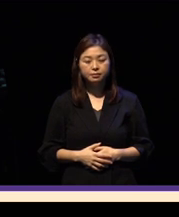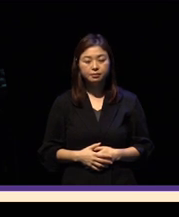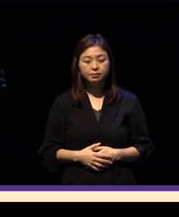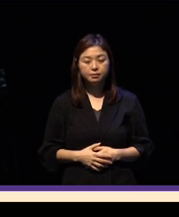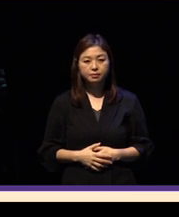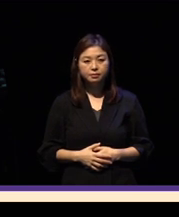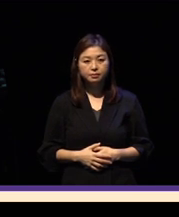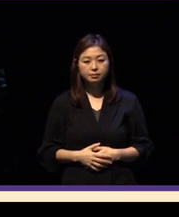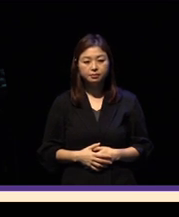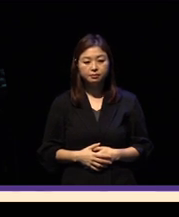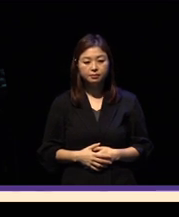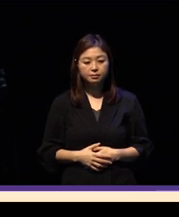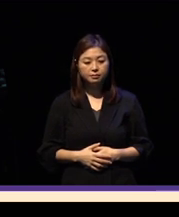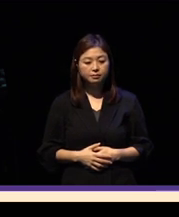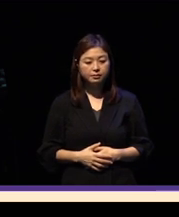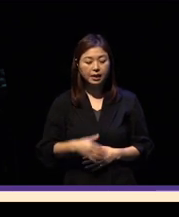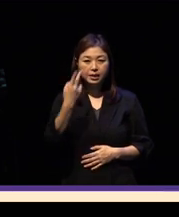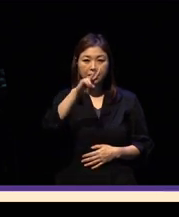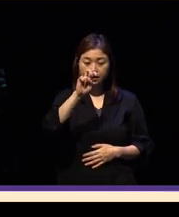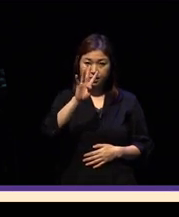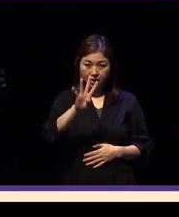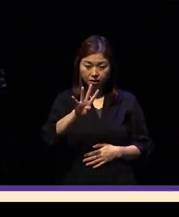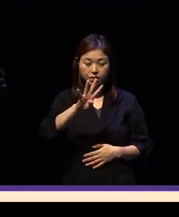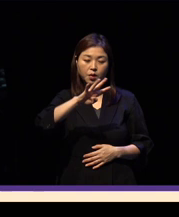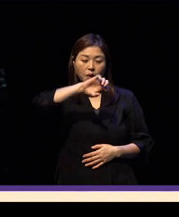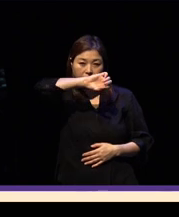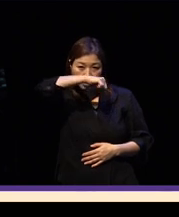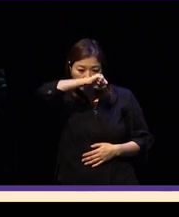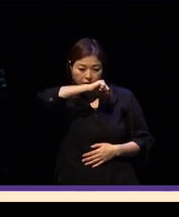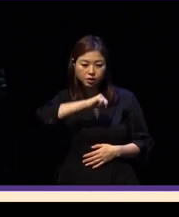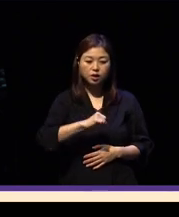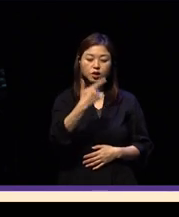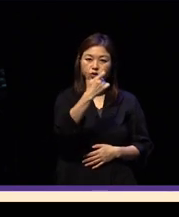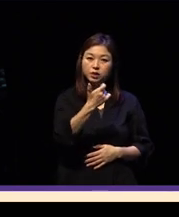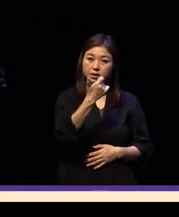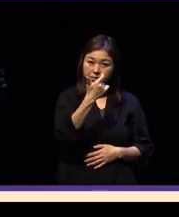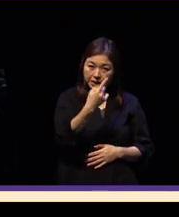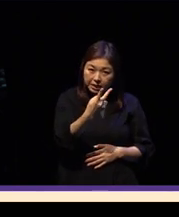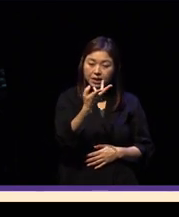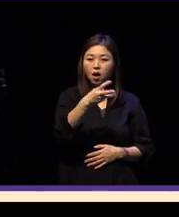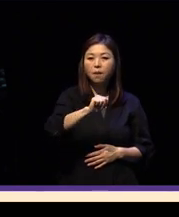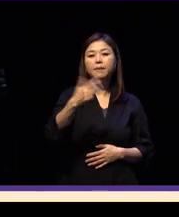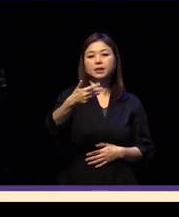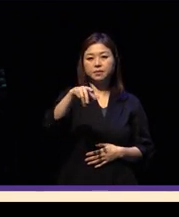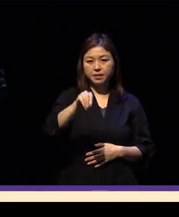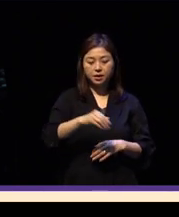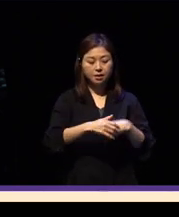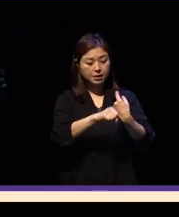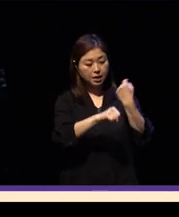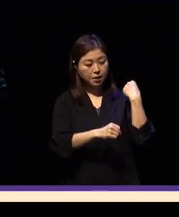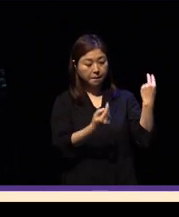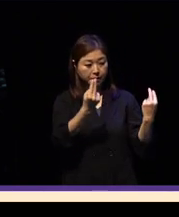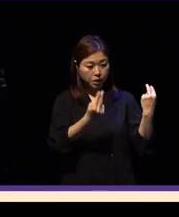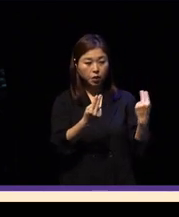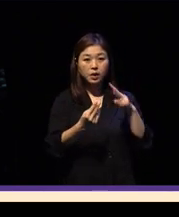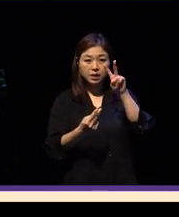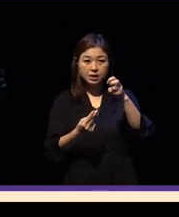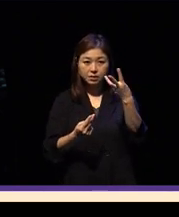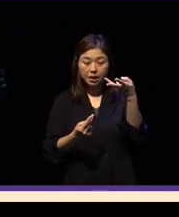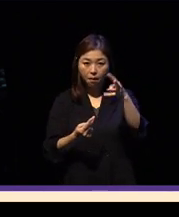네, 저희 24년도 사업 예산은 62억 8천만 원입니다. 전년 대비